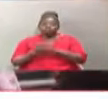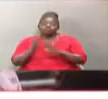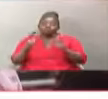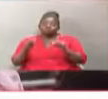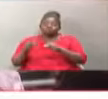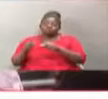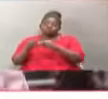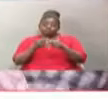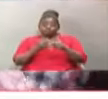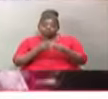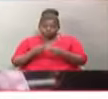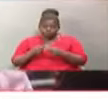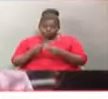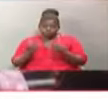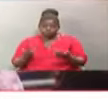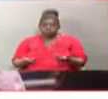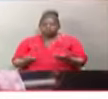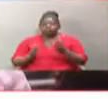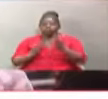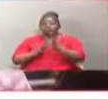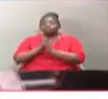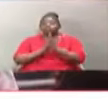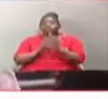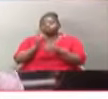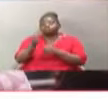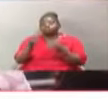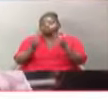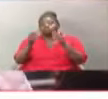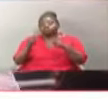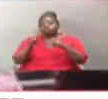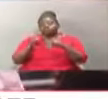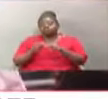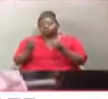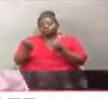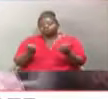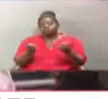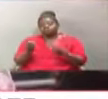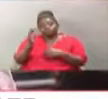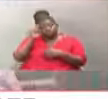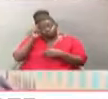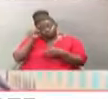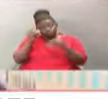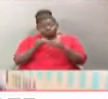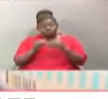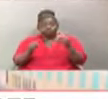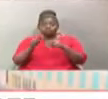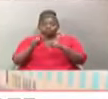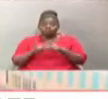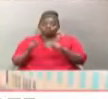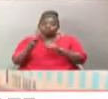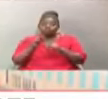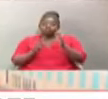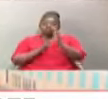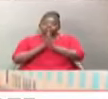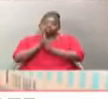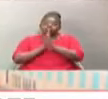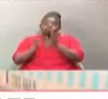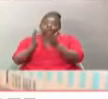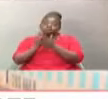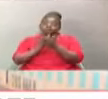abeegendereza. Jumbire nyo buli driver atula ku steering jukira meeting za ze tutulamu. Abasabaze bajumbidde